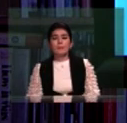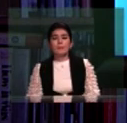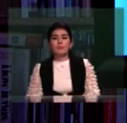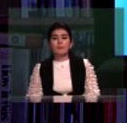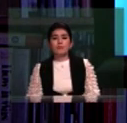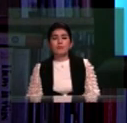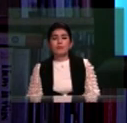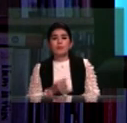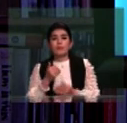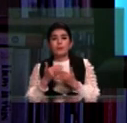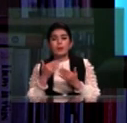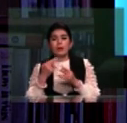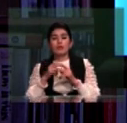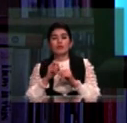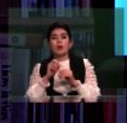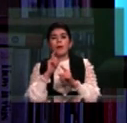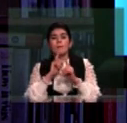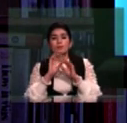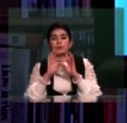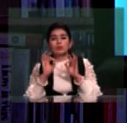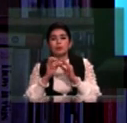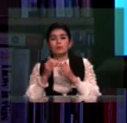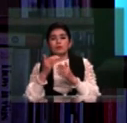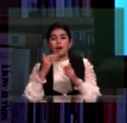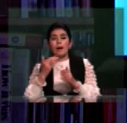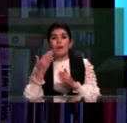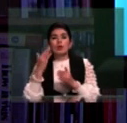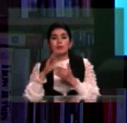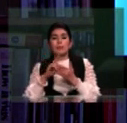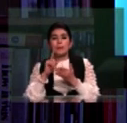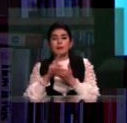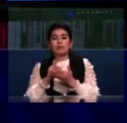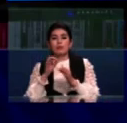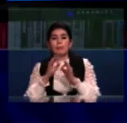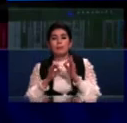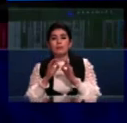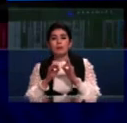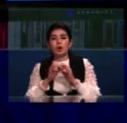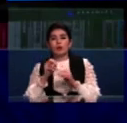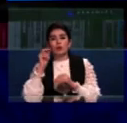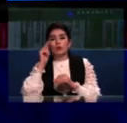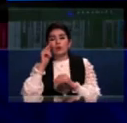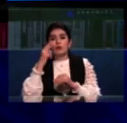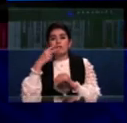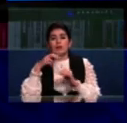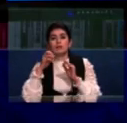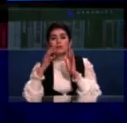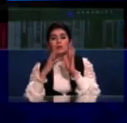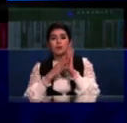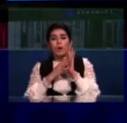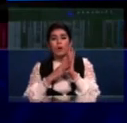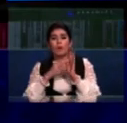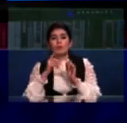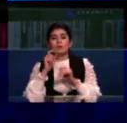Но прежде чем приступить к объяснению данной темы, давайте проверим домашнее задание урока 28, упражнение